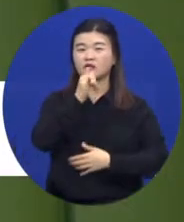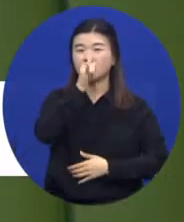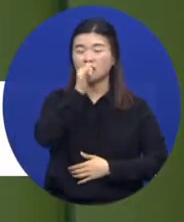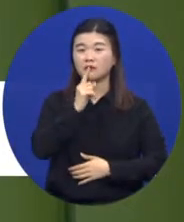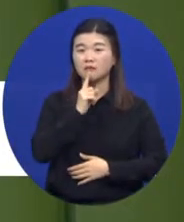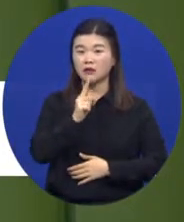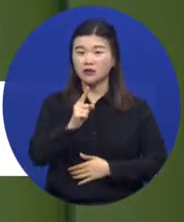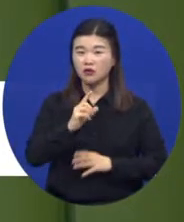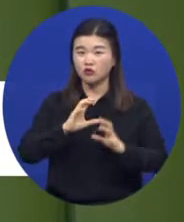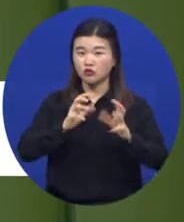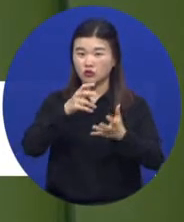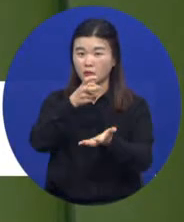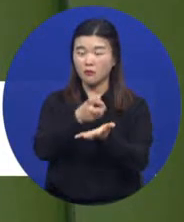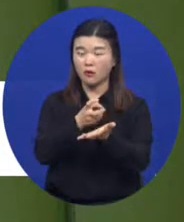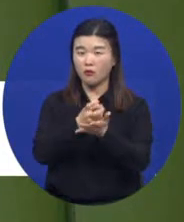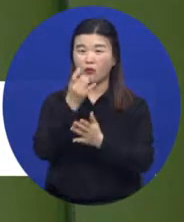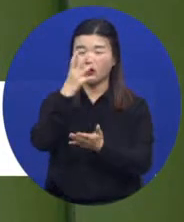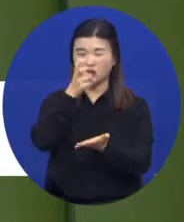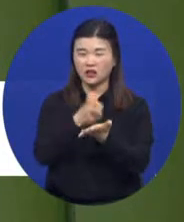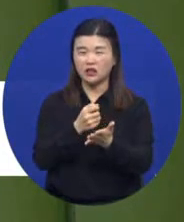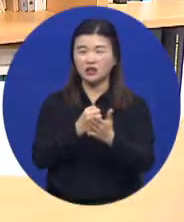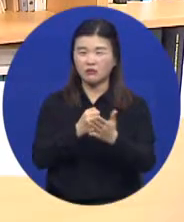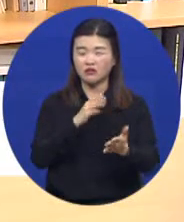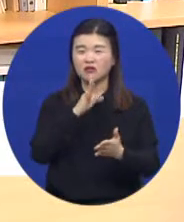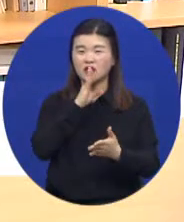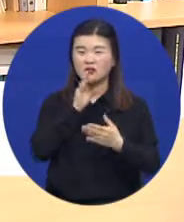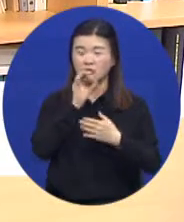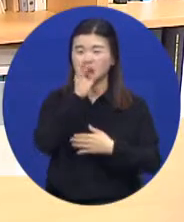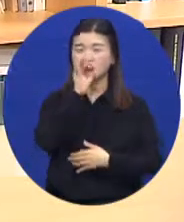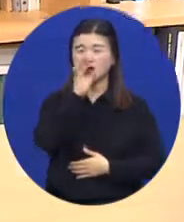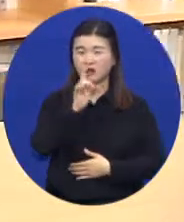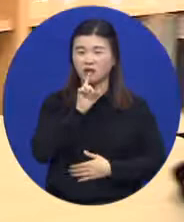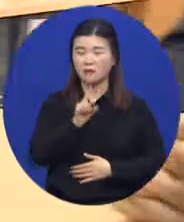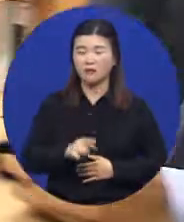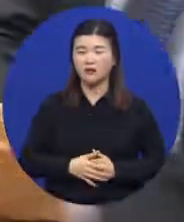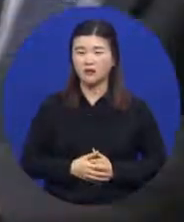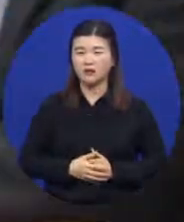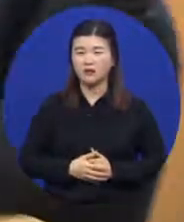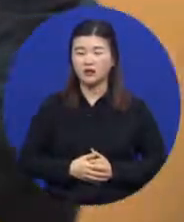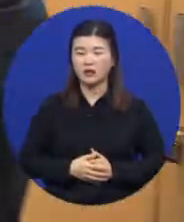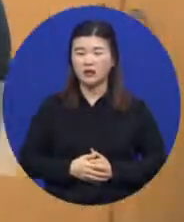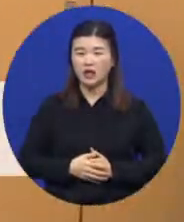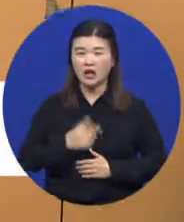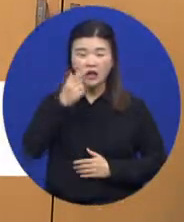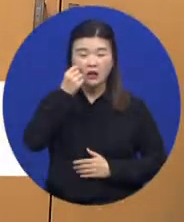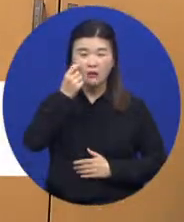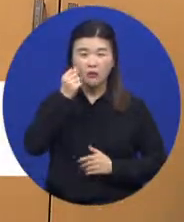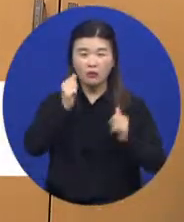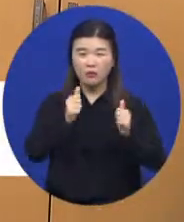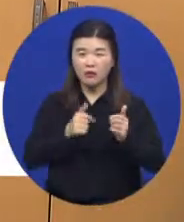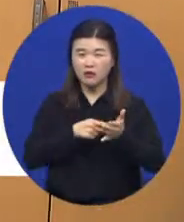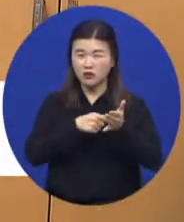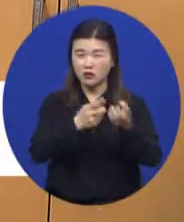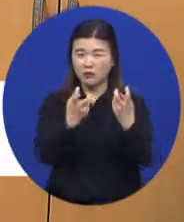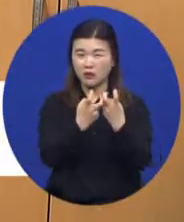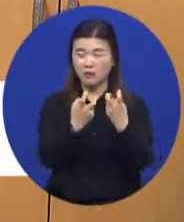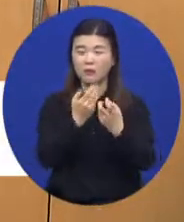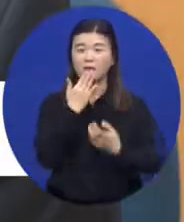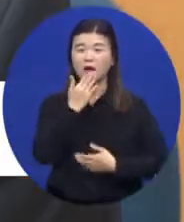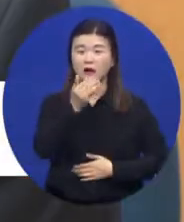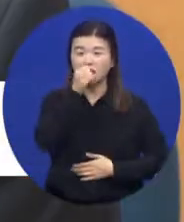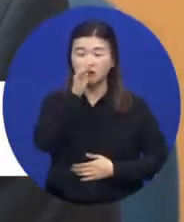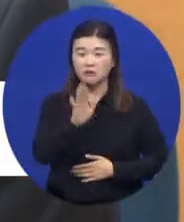없다는 국제법의 원칙 때문에 사실상 불가능합니다. 일본 법원에 제소하는 방법은